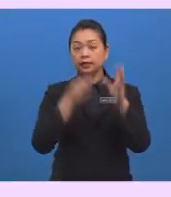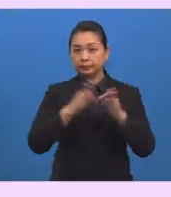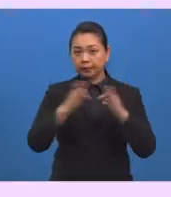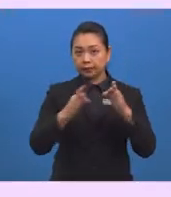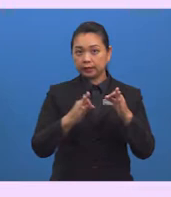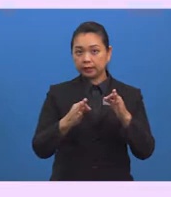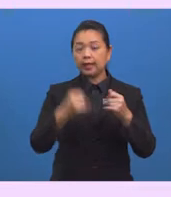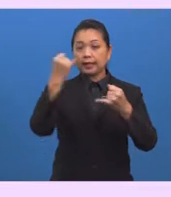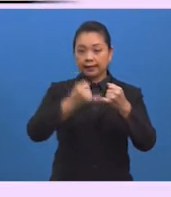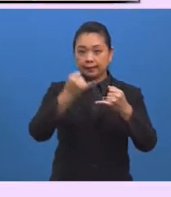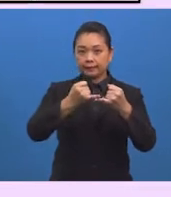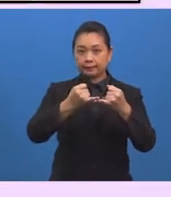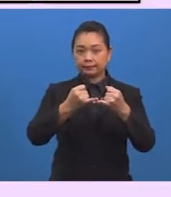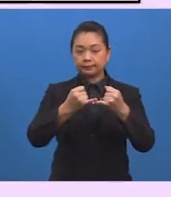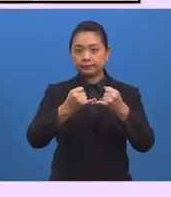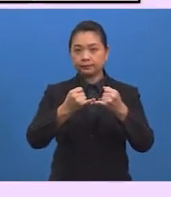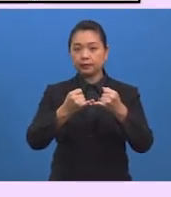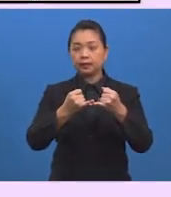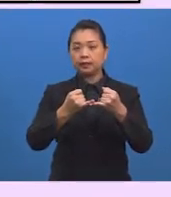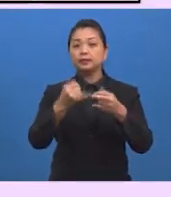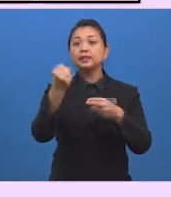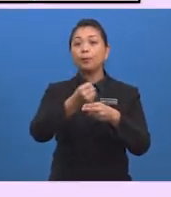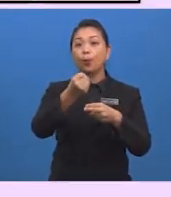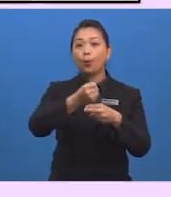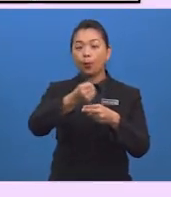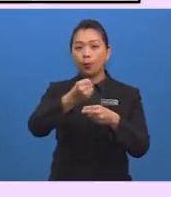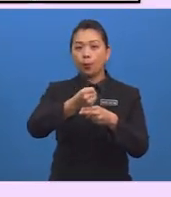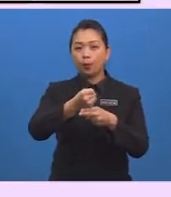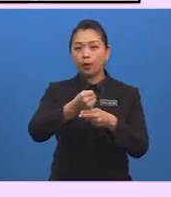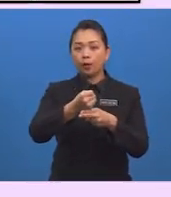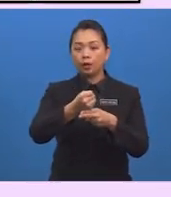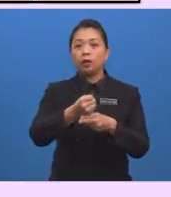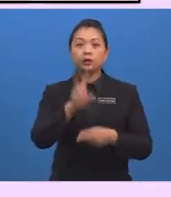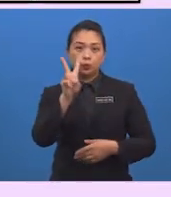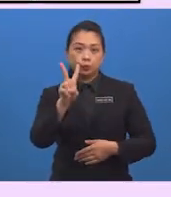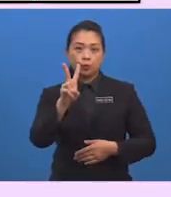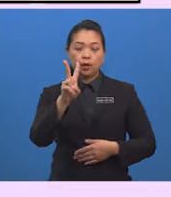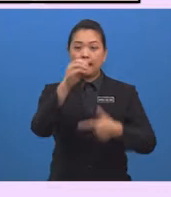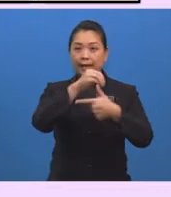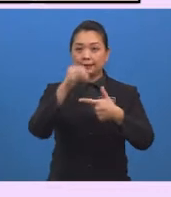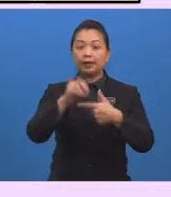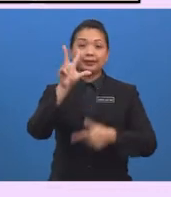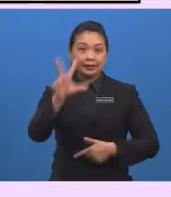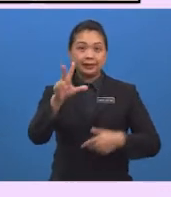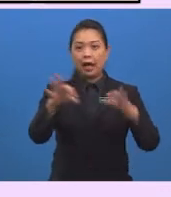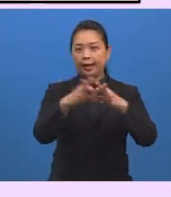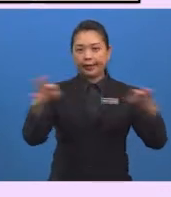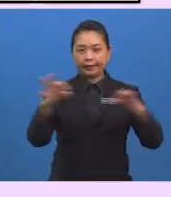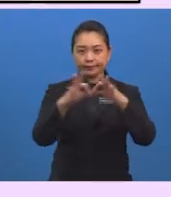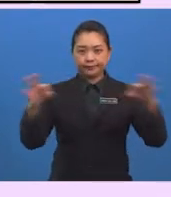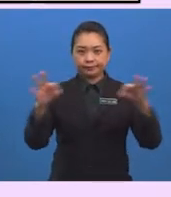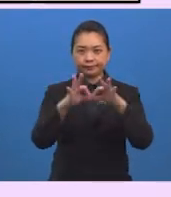Keempat, kesimpulan, iaitu perenggan akhir. Lebih kurang 2 atau 3 ayat yang mengandungi 30